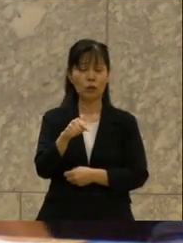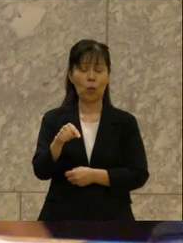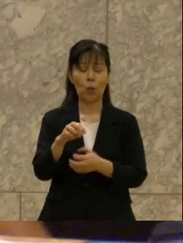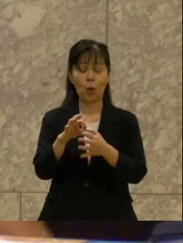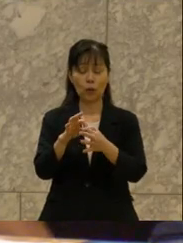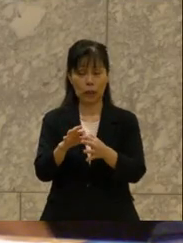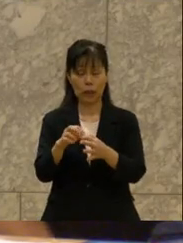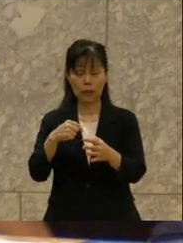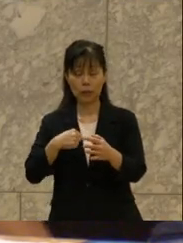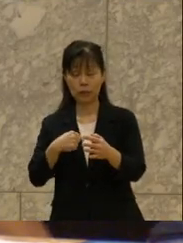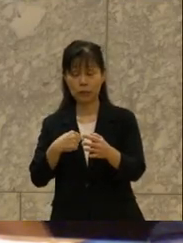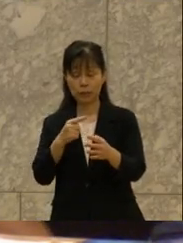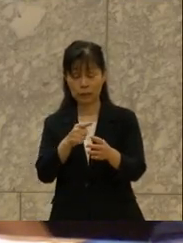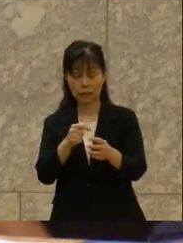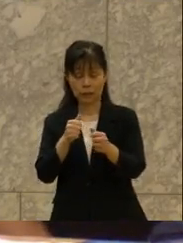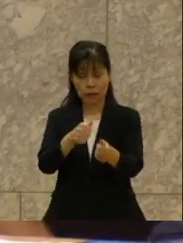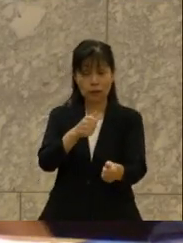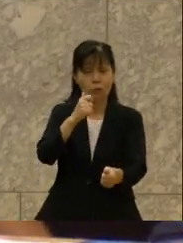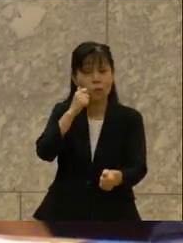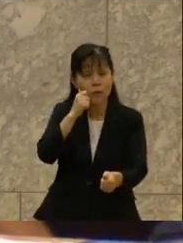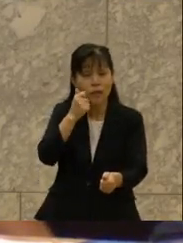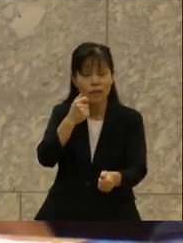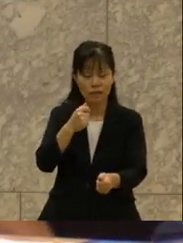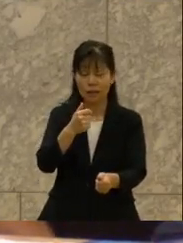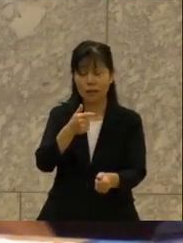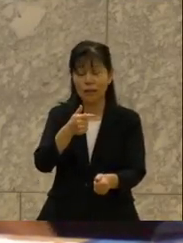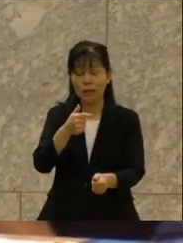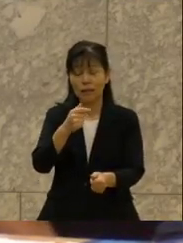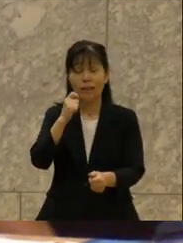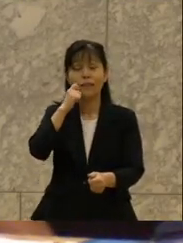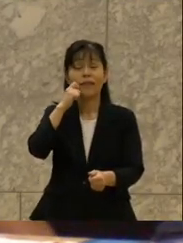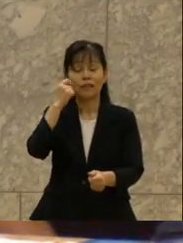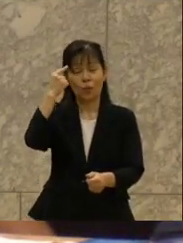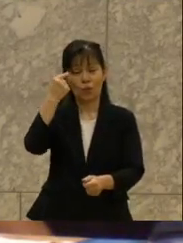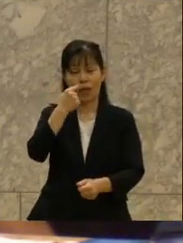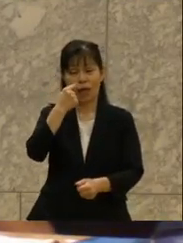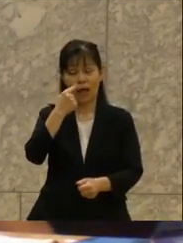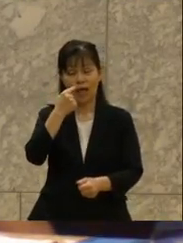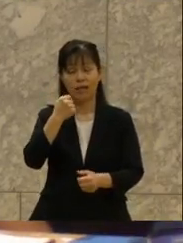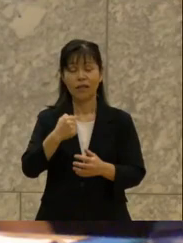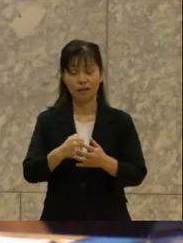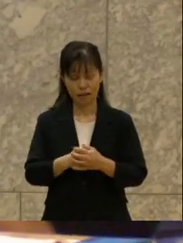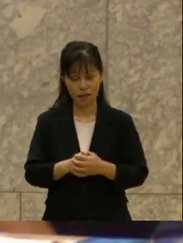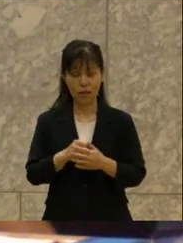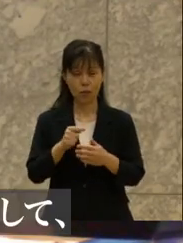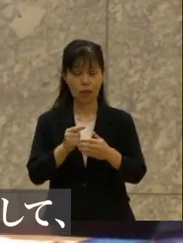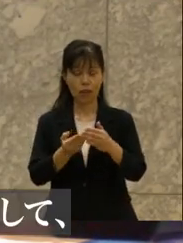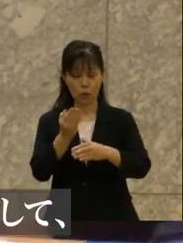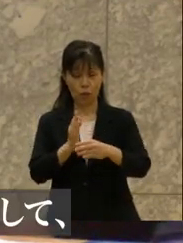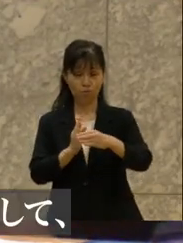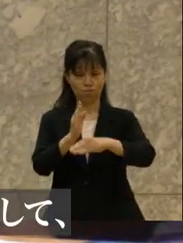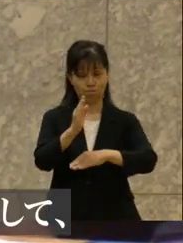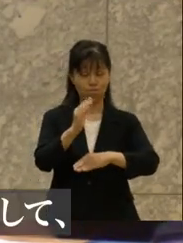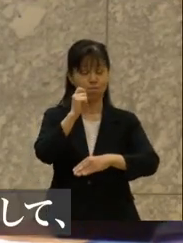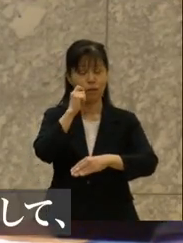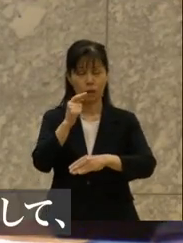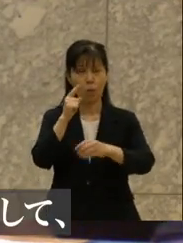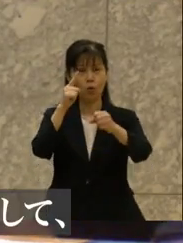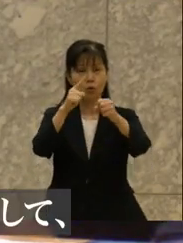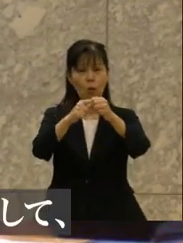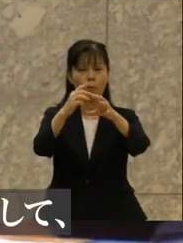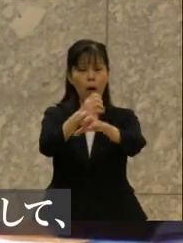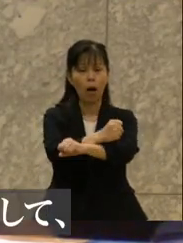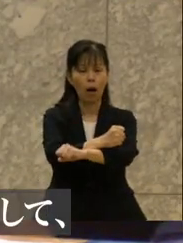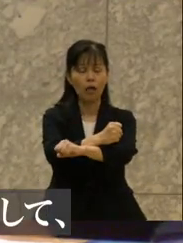に立ち入れないっていう自分が正直ありましたなのでそこから先を描けなかったので目標を見失うと